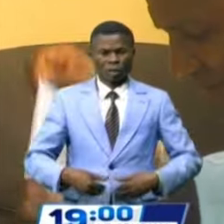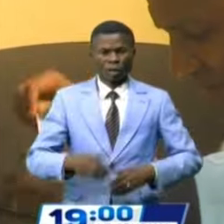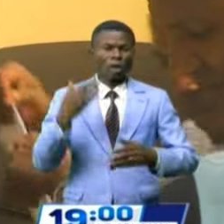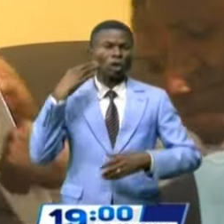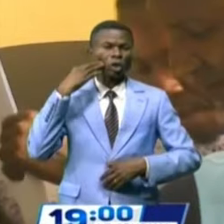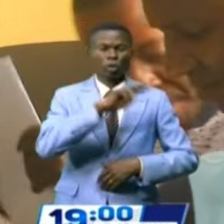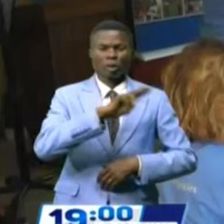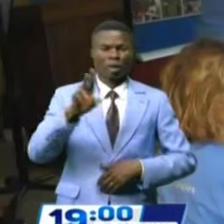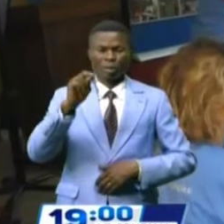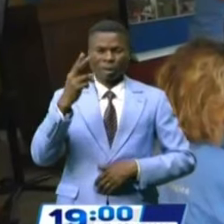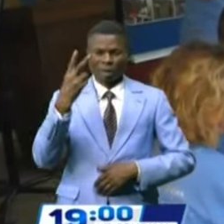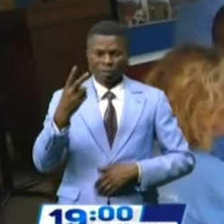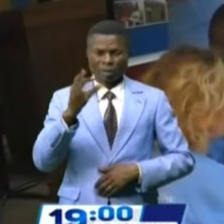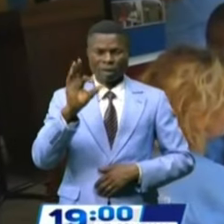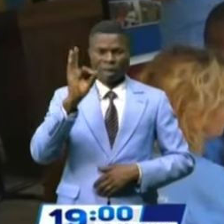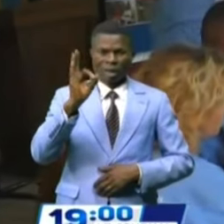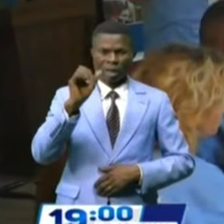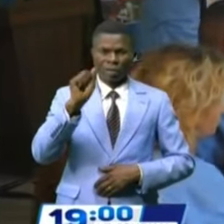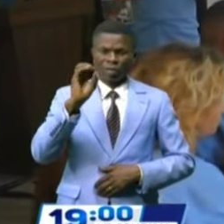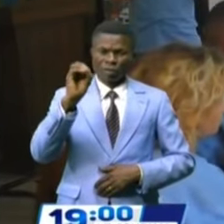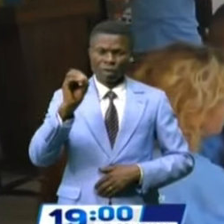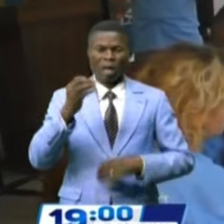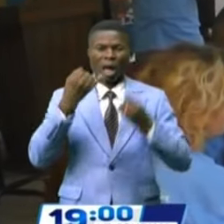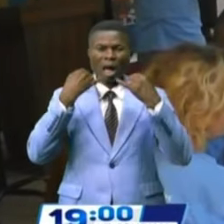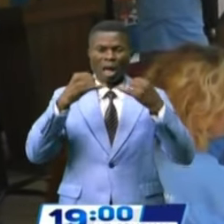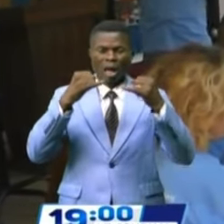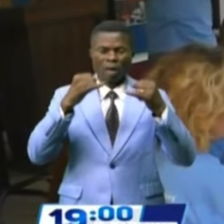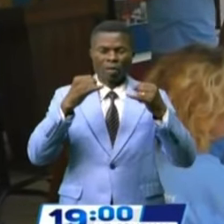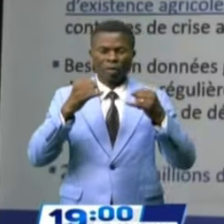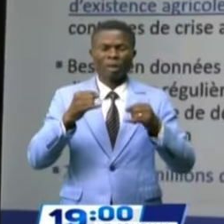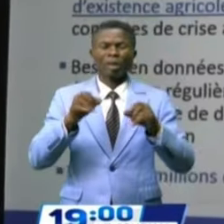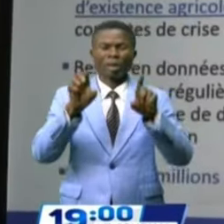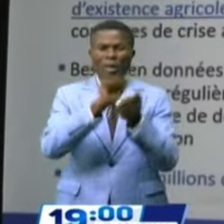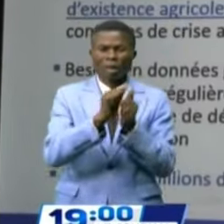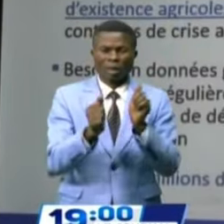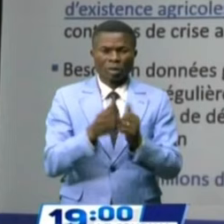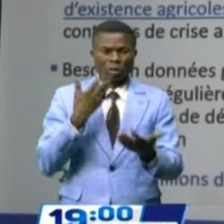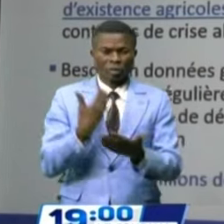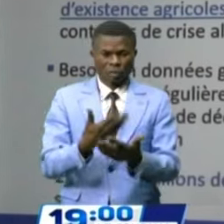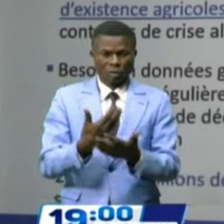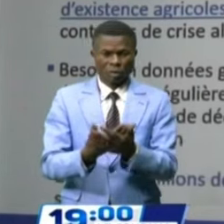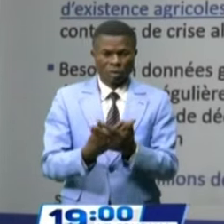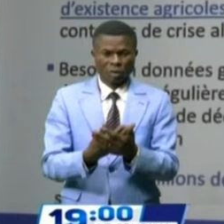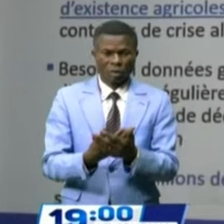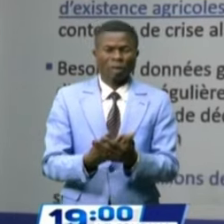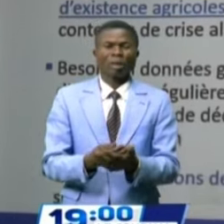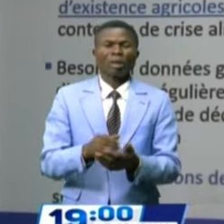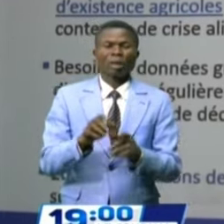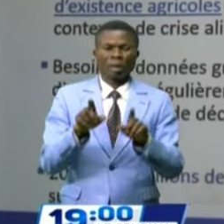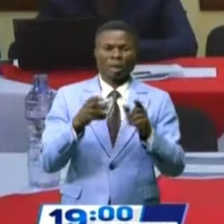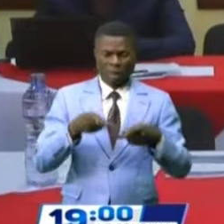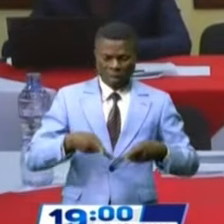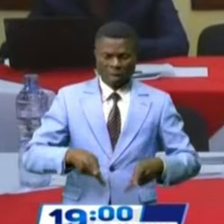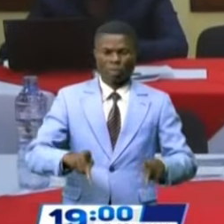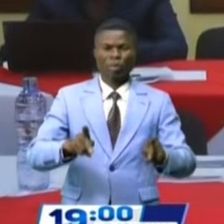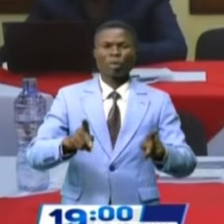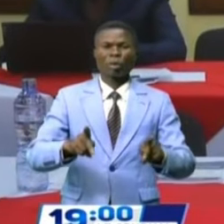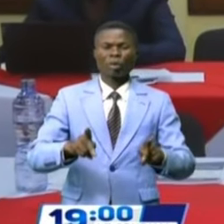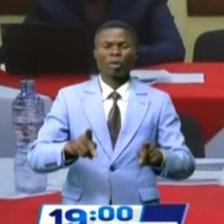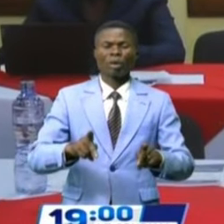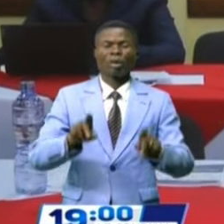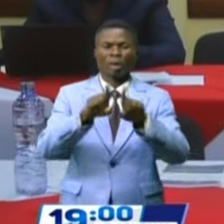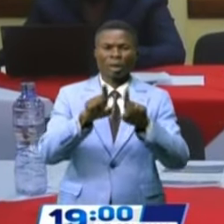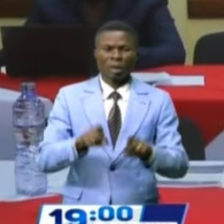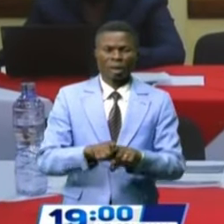2020 par la FAO, le système d'information des données en situation d'urgence, DIEM en sigle, permet de recourir